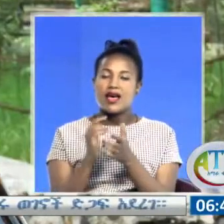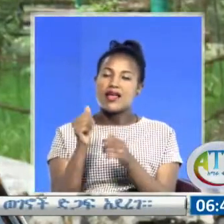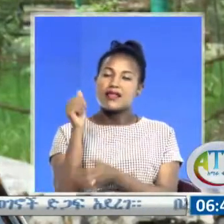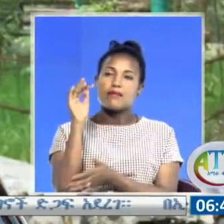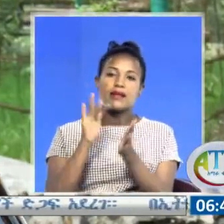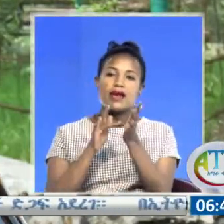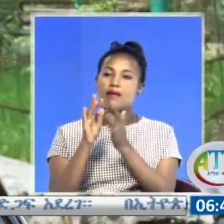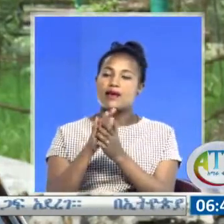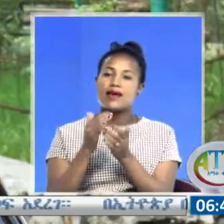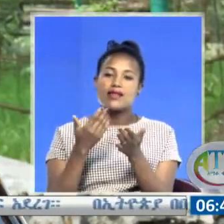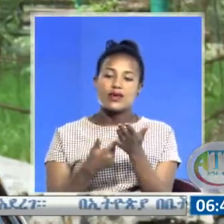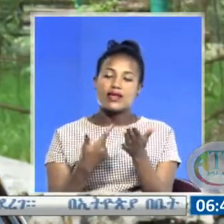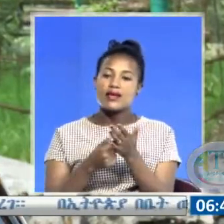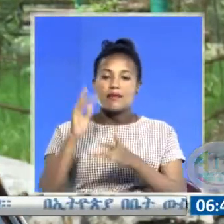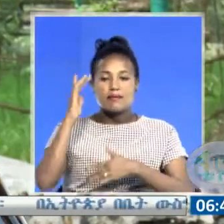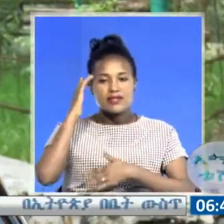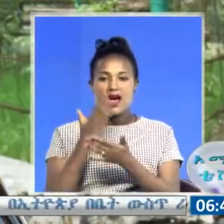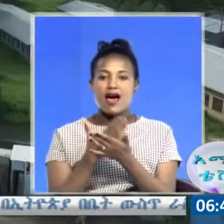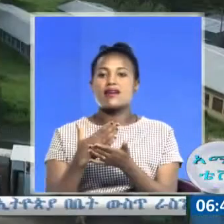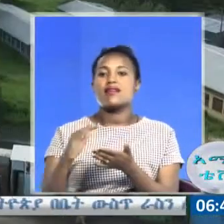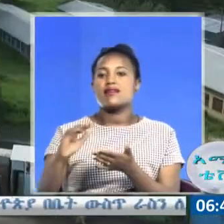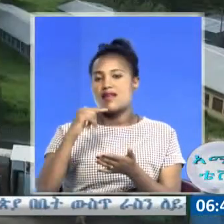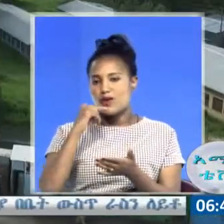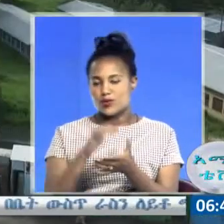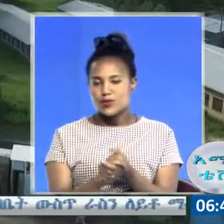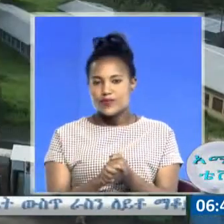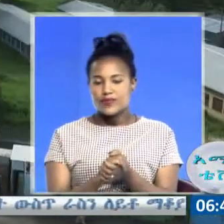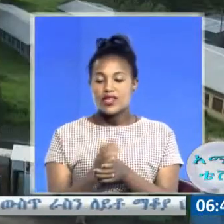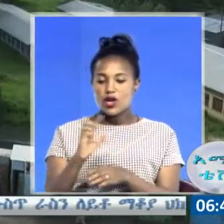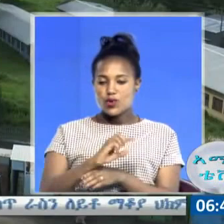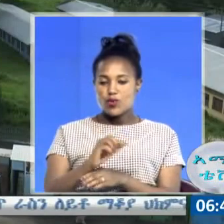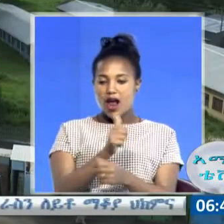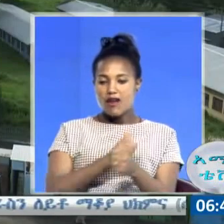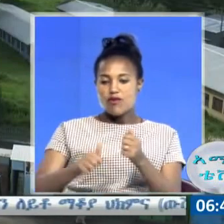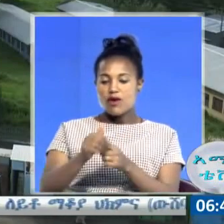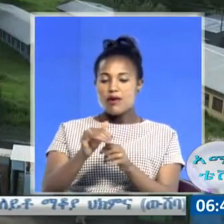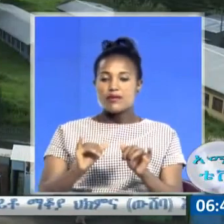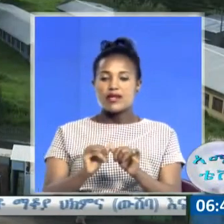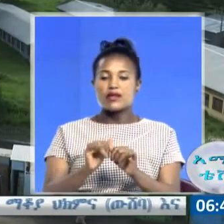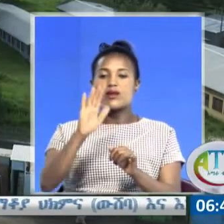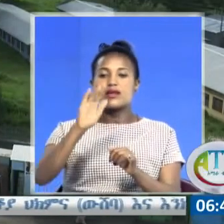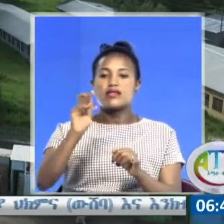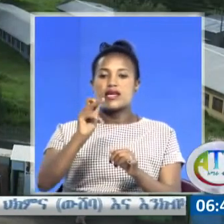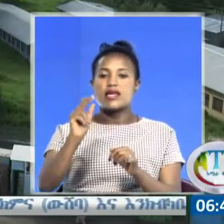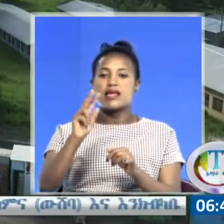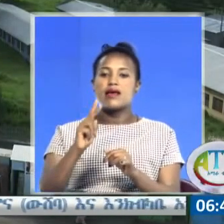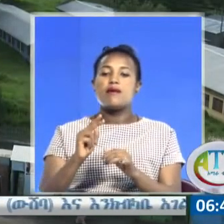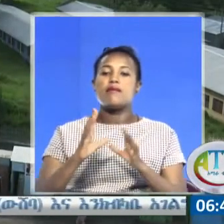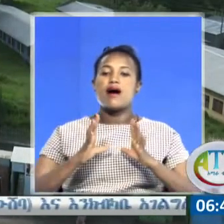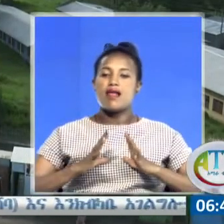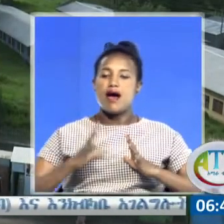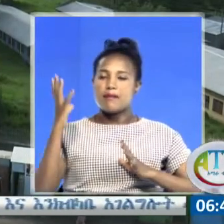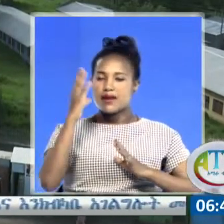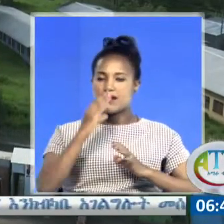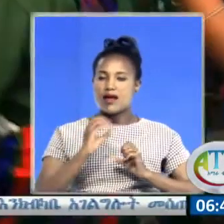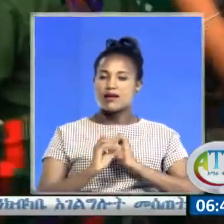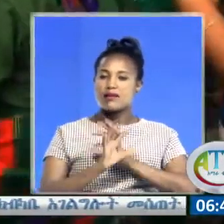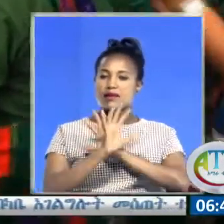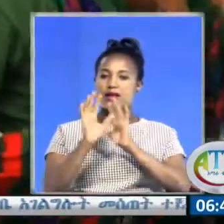መድኃኔዓለም ኧረ እንዲያው ይህን በሽታ አርቅልን አልኩኝ። ይህ ቀን አልፎ በሚቀጥለው የሻደይ በዓል አምረንና